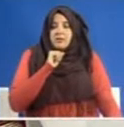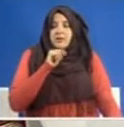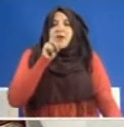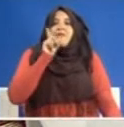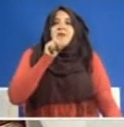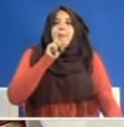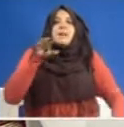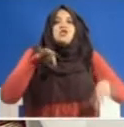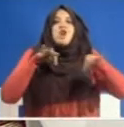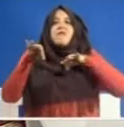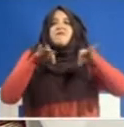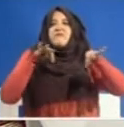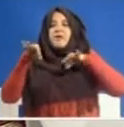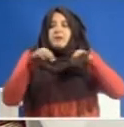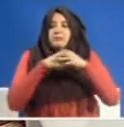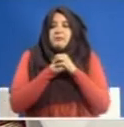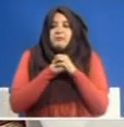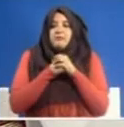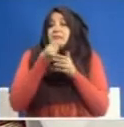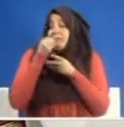من شلف. مرحبا بك،